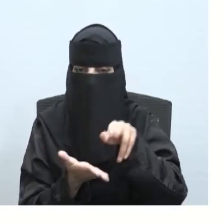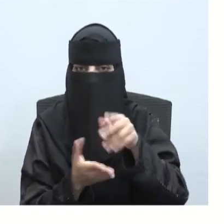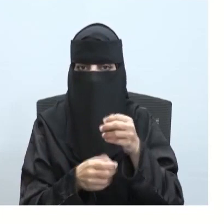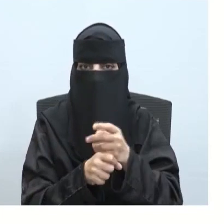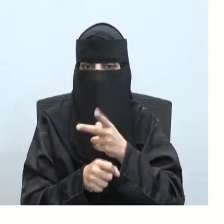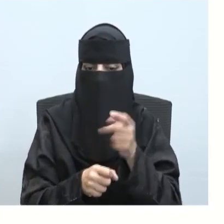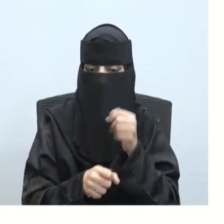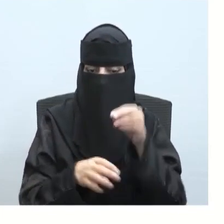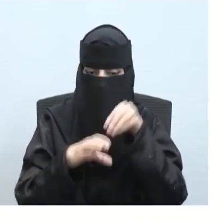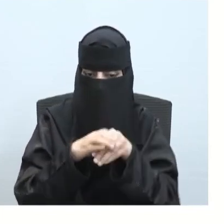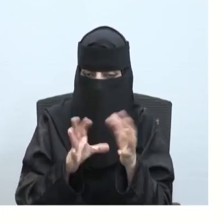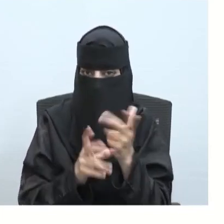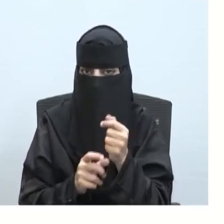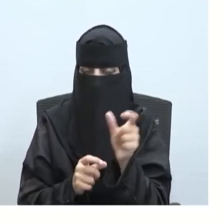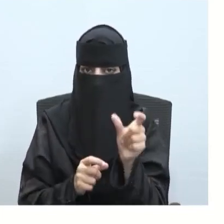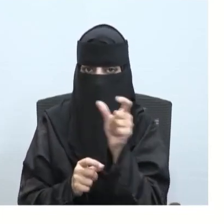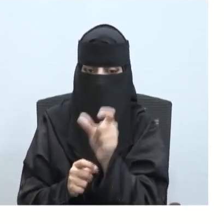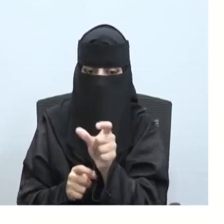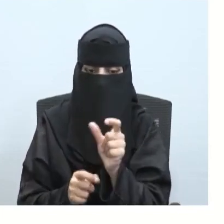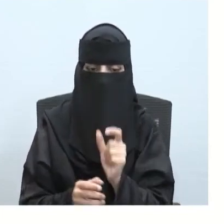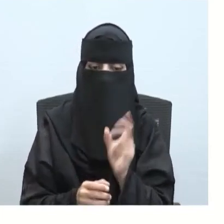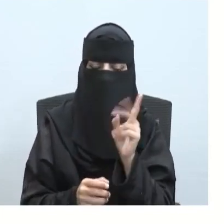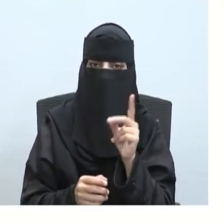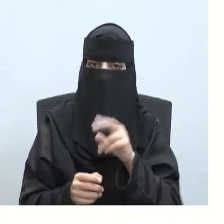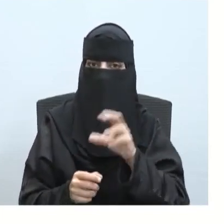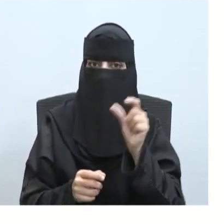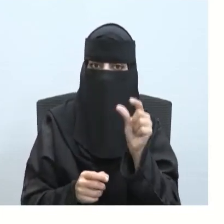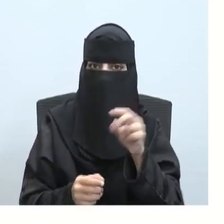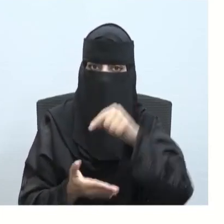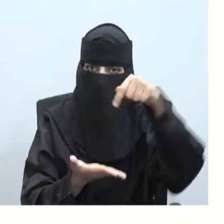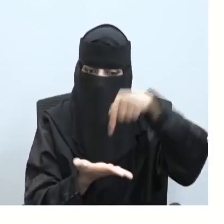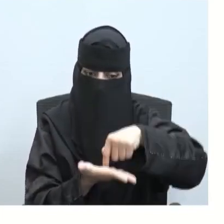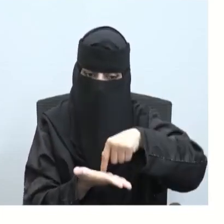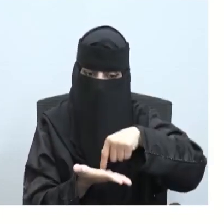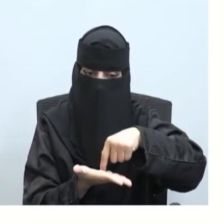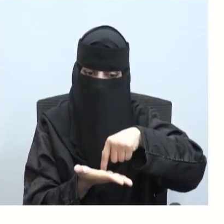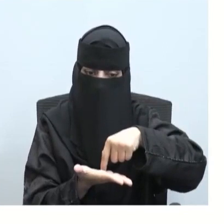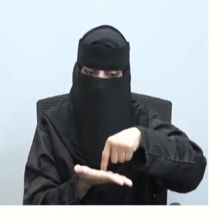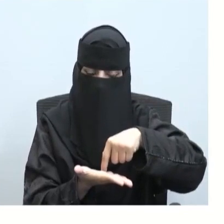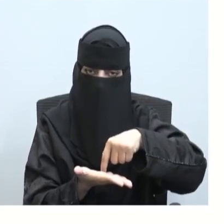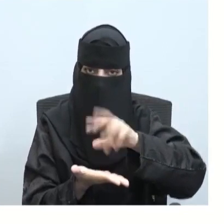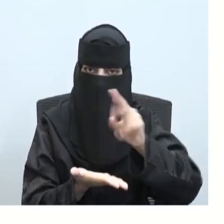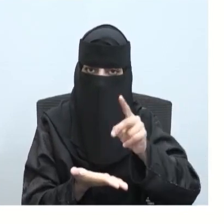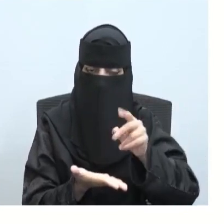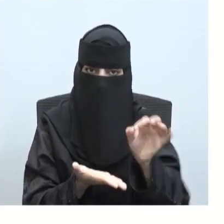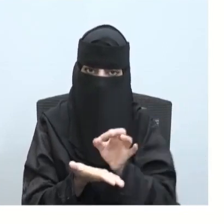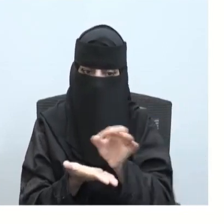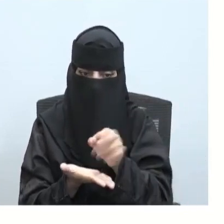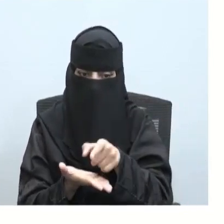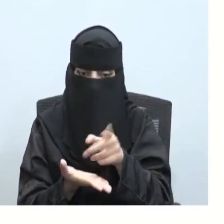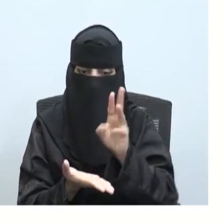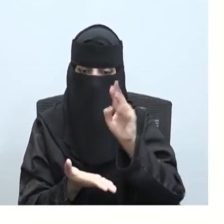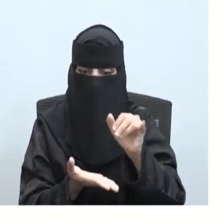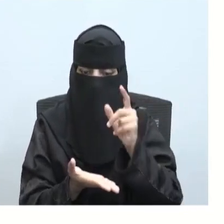رسالة مختلفة تحتوي على رقم القطاع إلى عقدة الوسطى بروكسي، إذن العقدة الأخرى المجاورة لها،